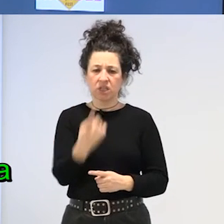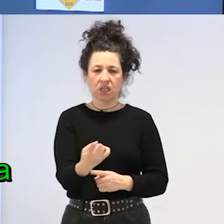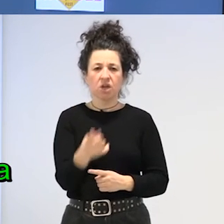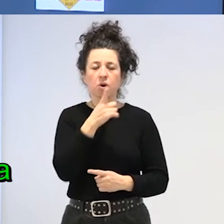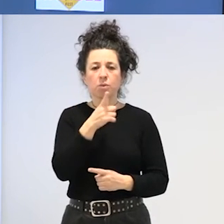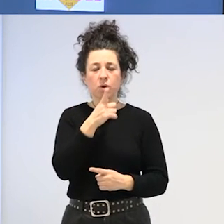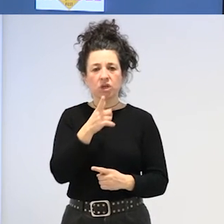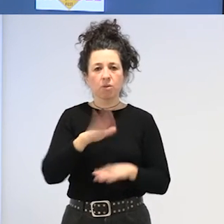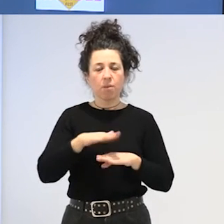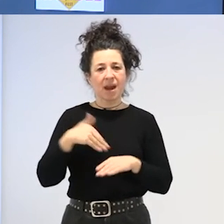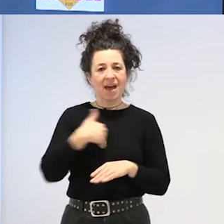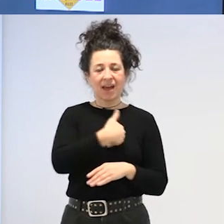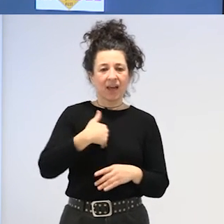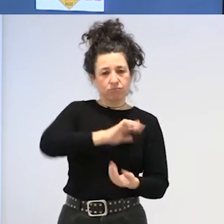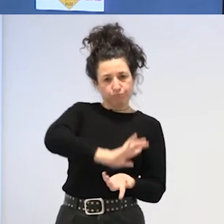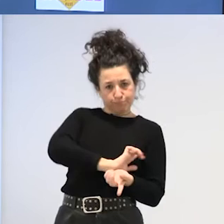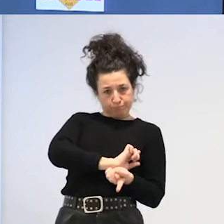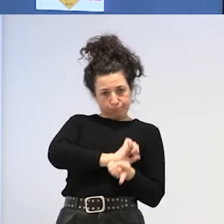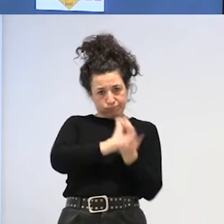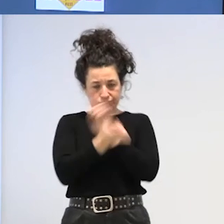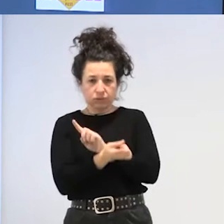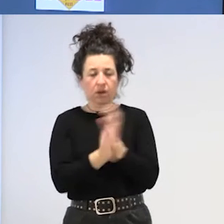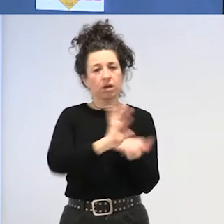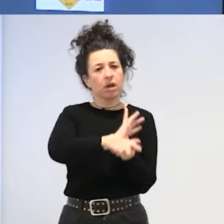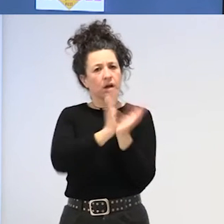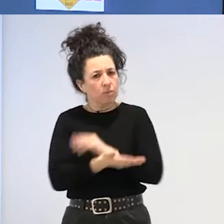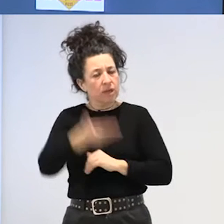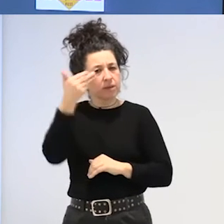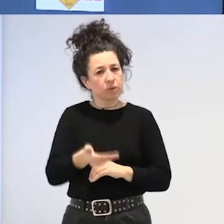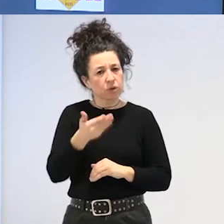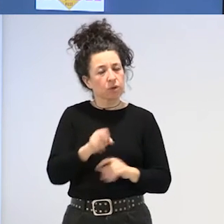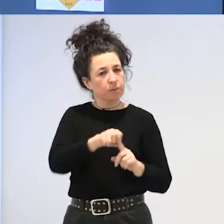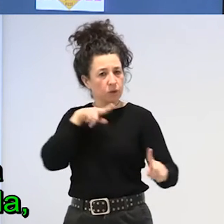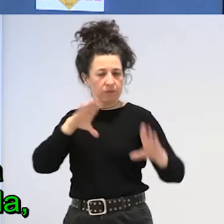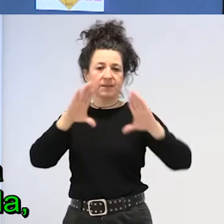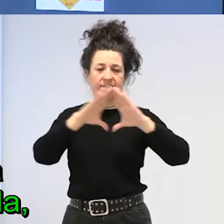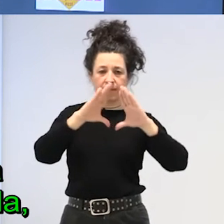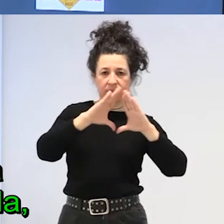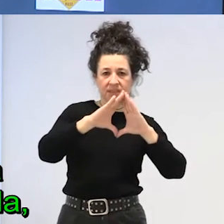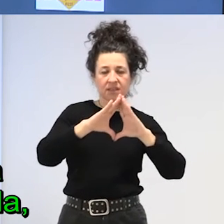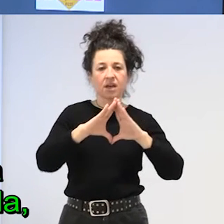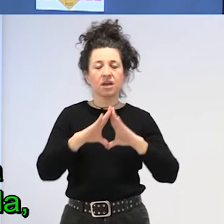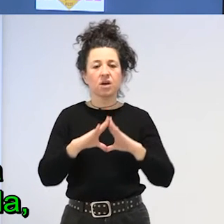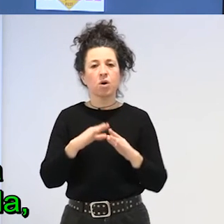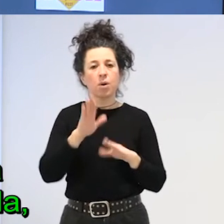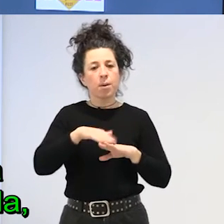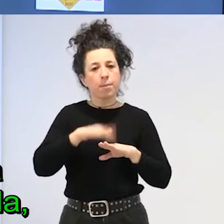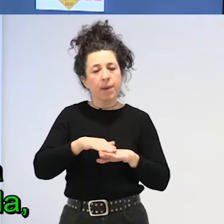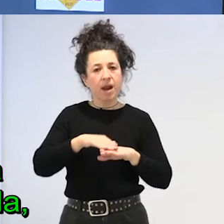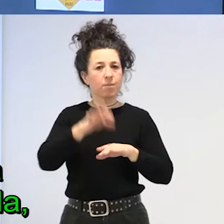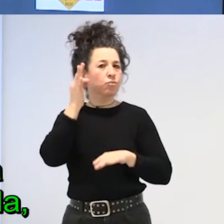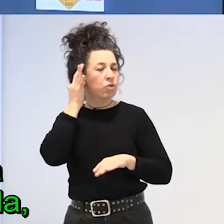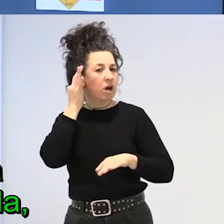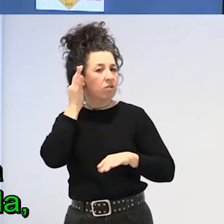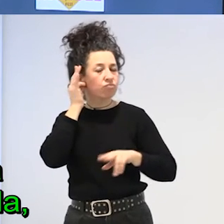generoaren eraldaketarako azkenengo urtetan, ikuspuntu feminista batetik, emakumeen